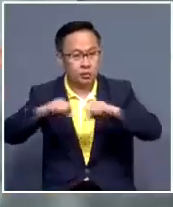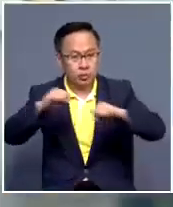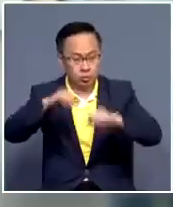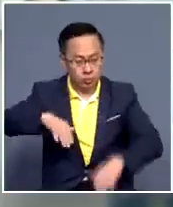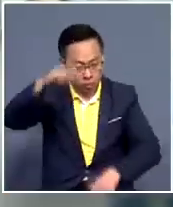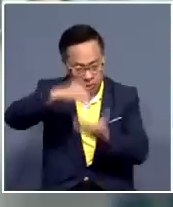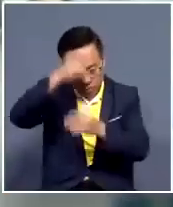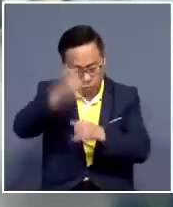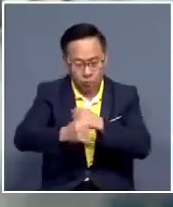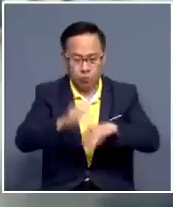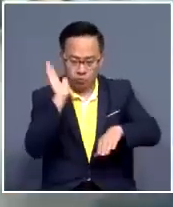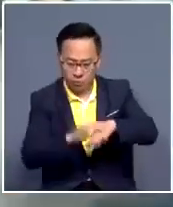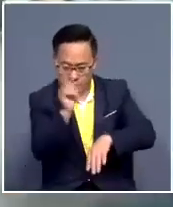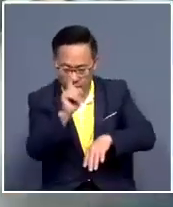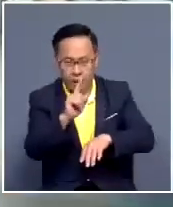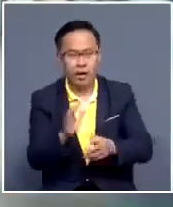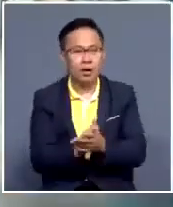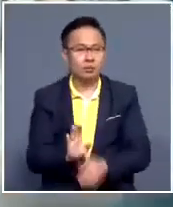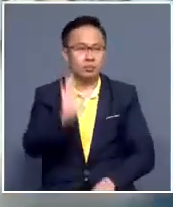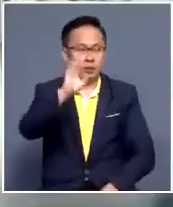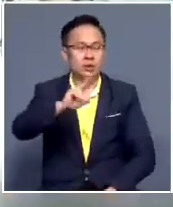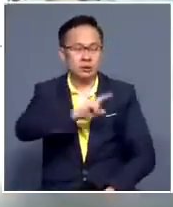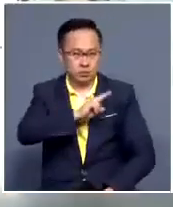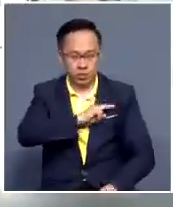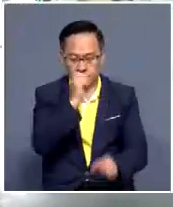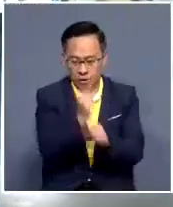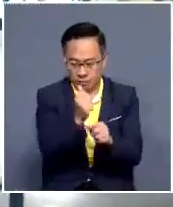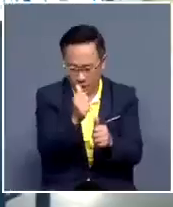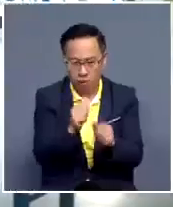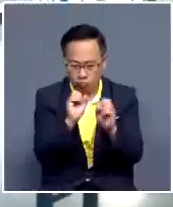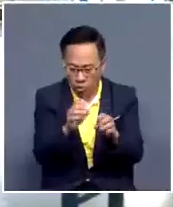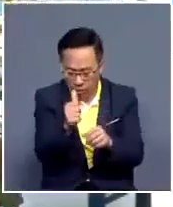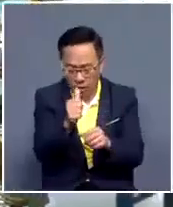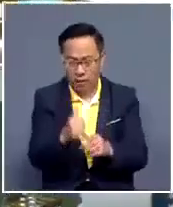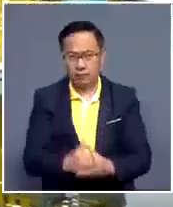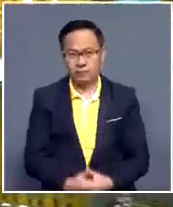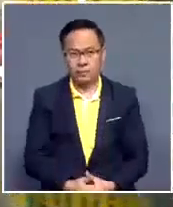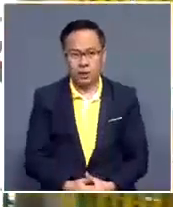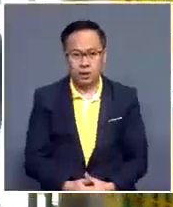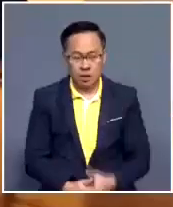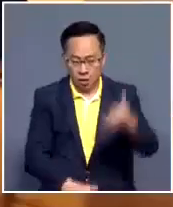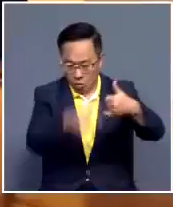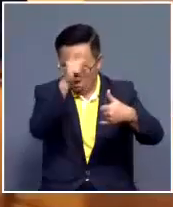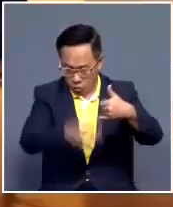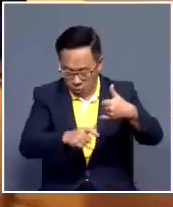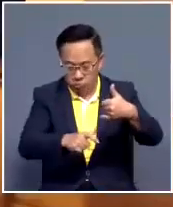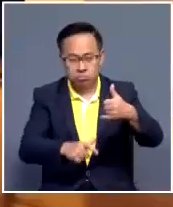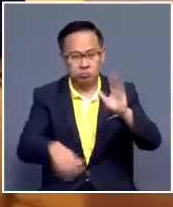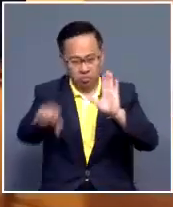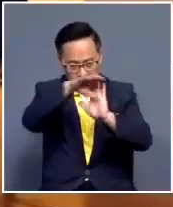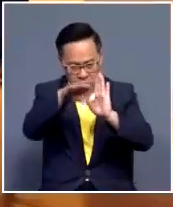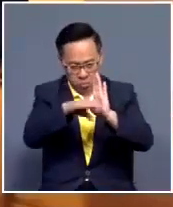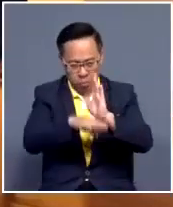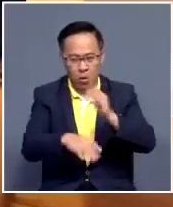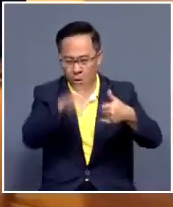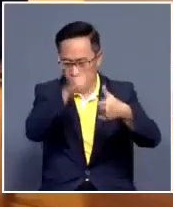ไหมตอนนี้คุณได้ทำเองเลยร่วมกับเราถ้าคุณผลิตบัณฑิตมีคุณสมบัติครบถ้วนอย่างที่เรากำหนดตรง